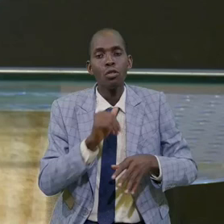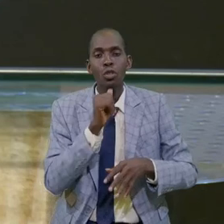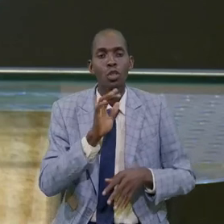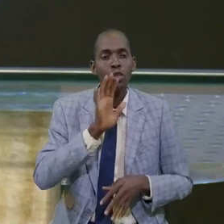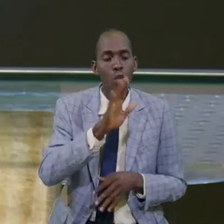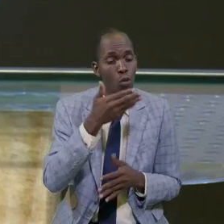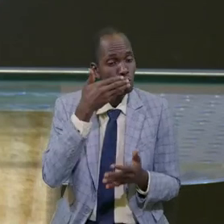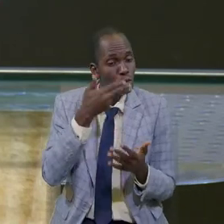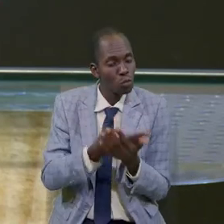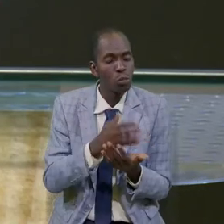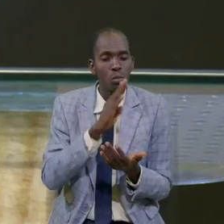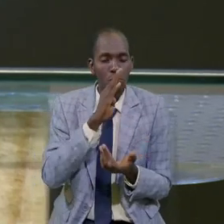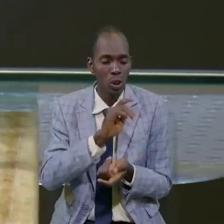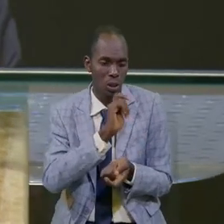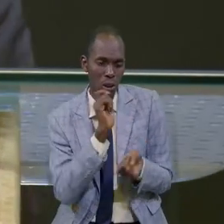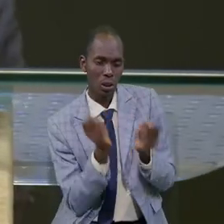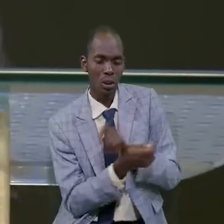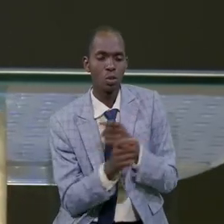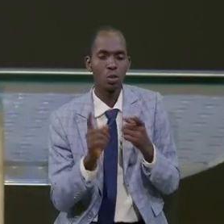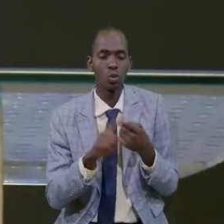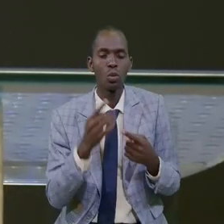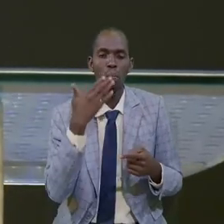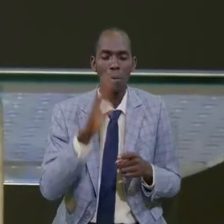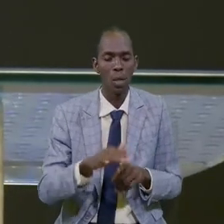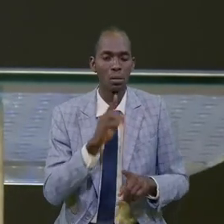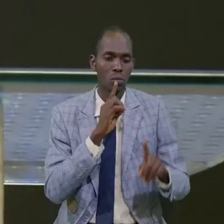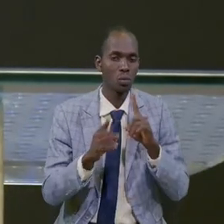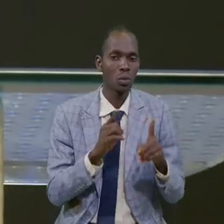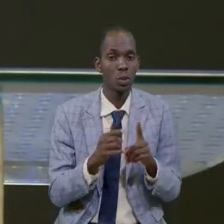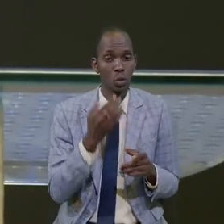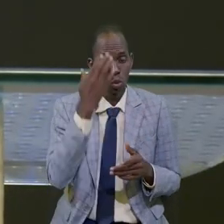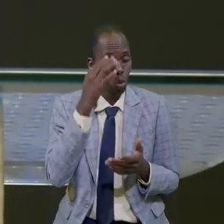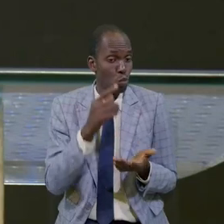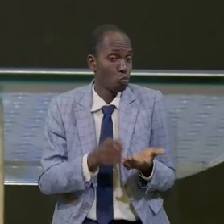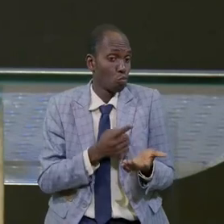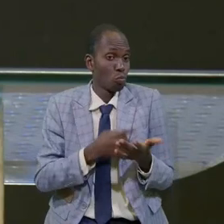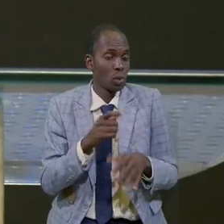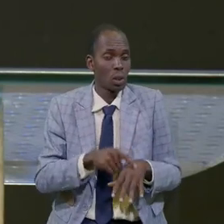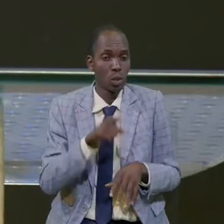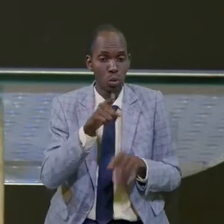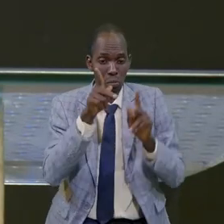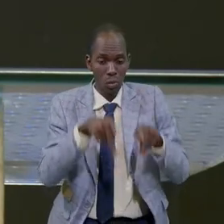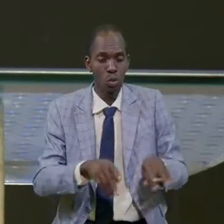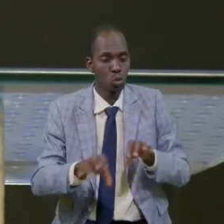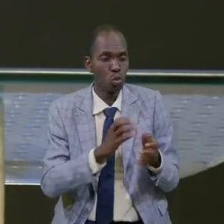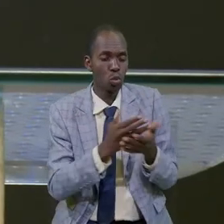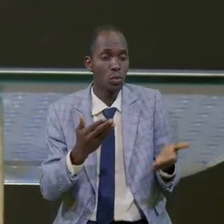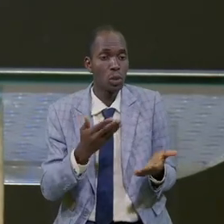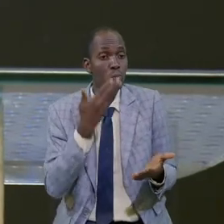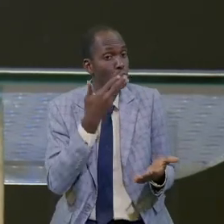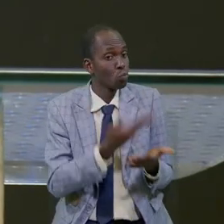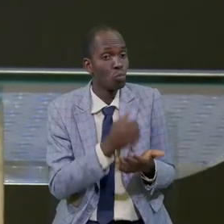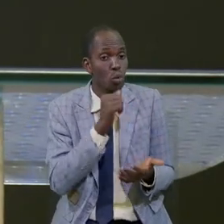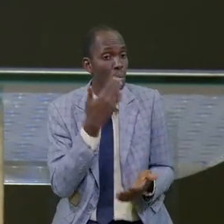privilège ne soit pas un sujet de calomnie. Parfois, un homme fait quelque chose, pas quelque chose d'inique, quelque